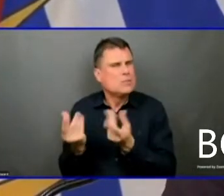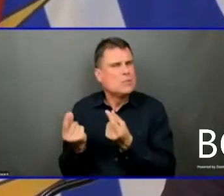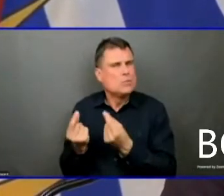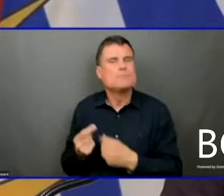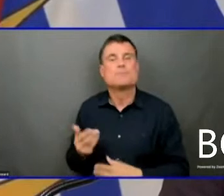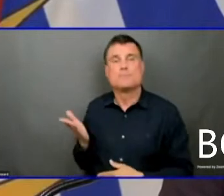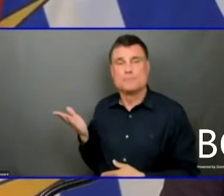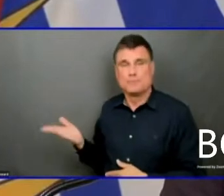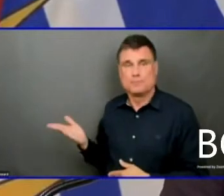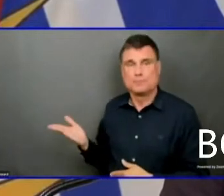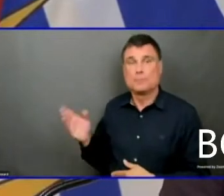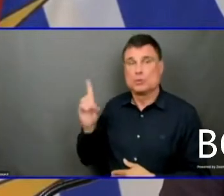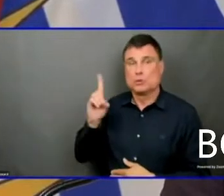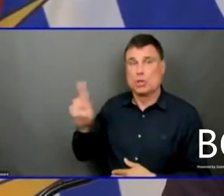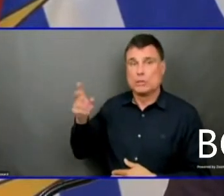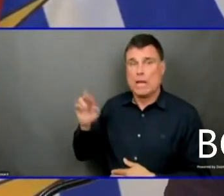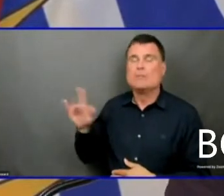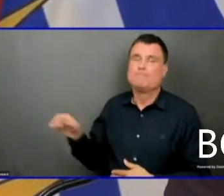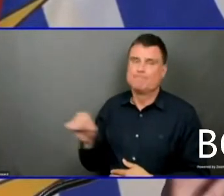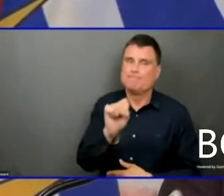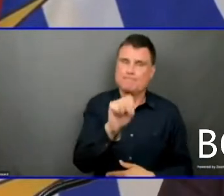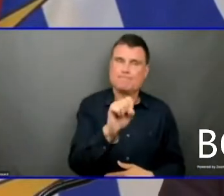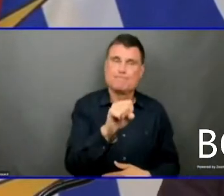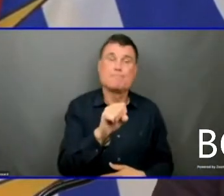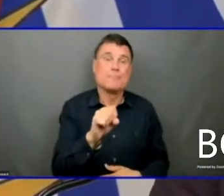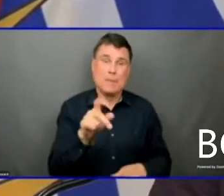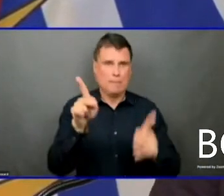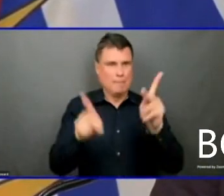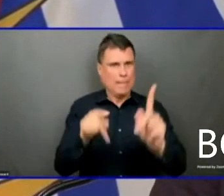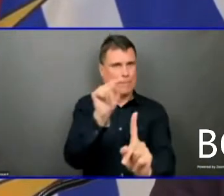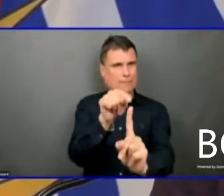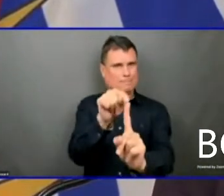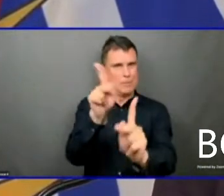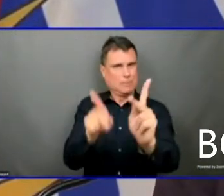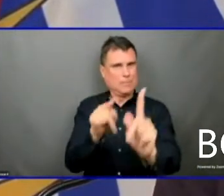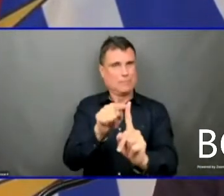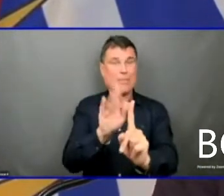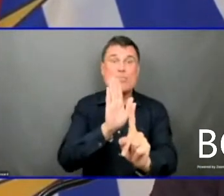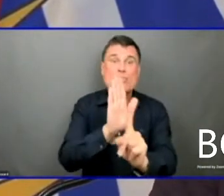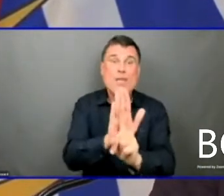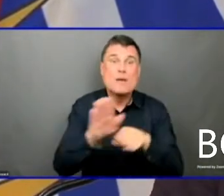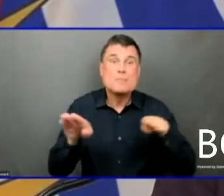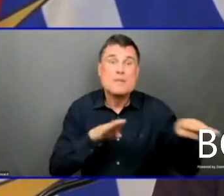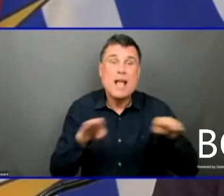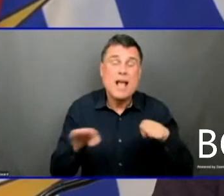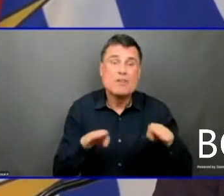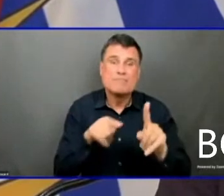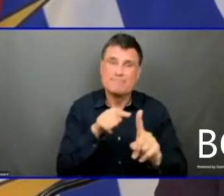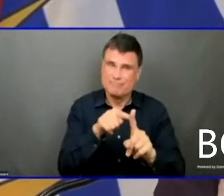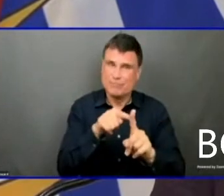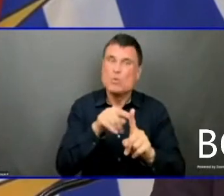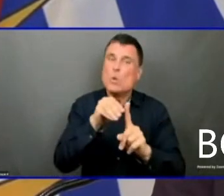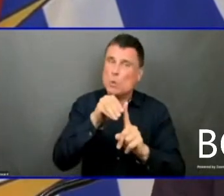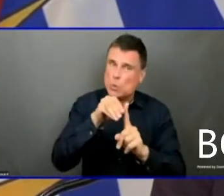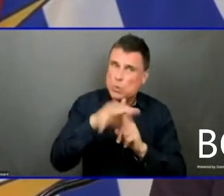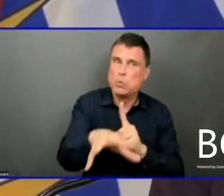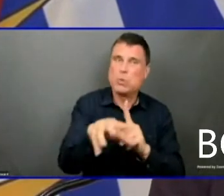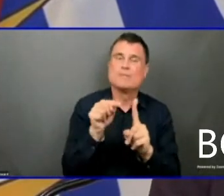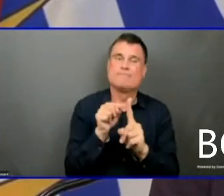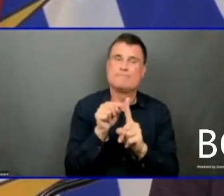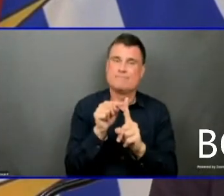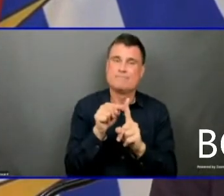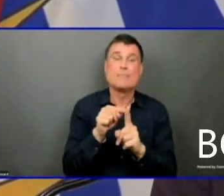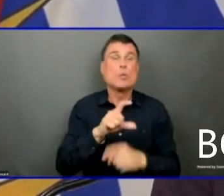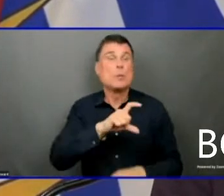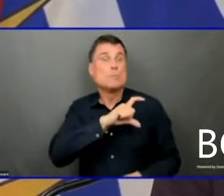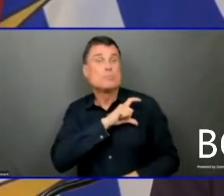那么伯恩医生也是说到，这个是人性啊，人性的行为，人类的行为。我们